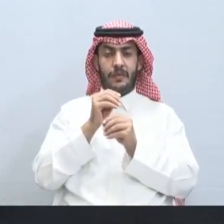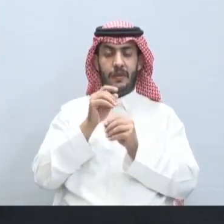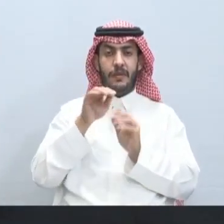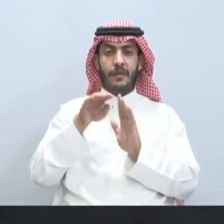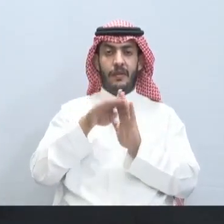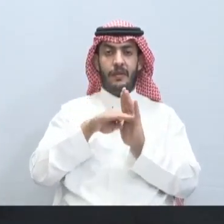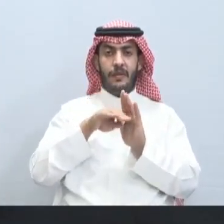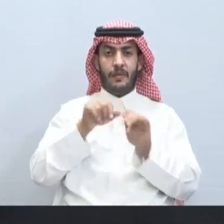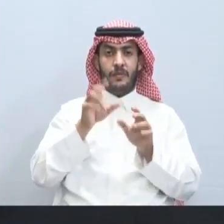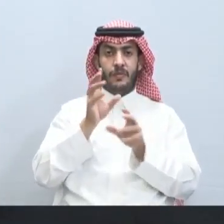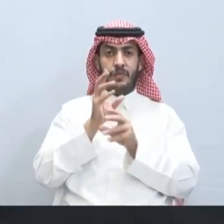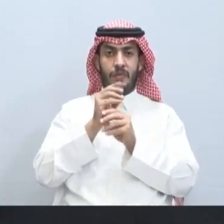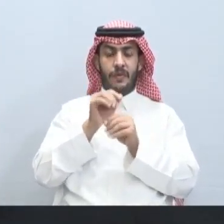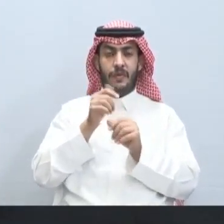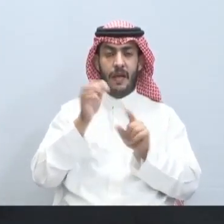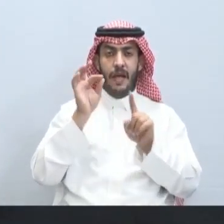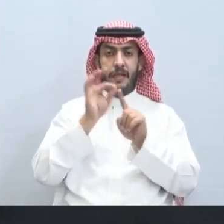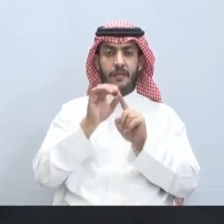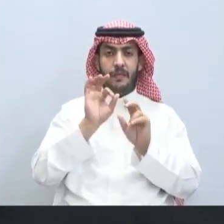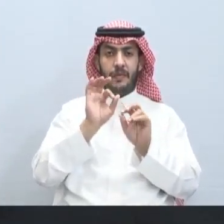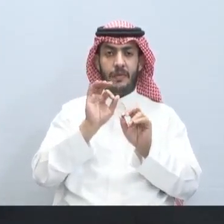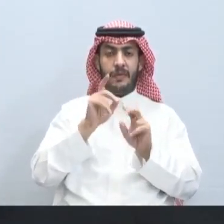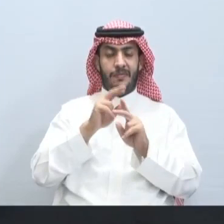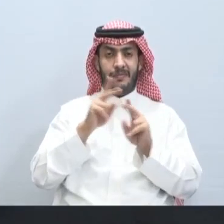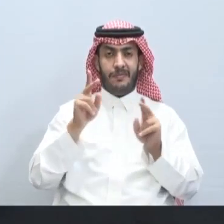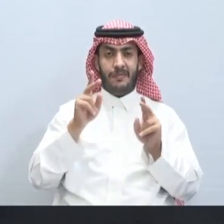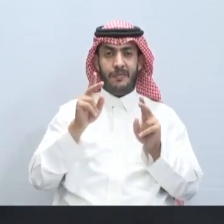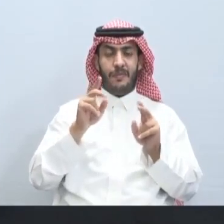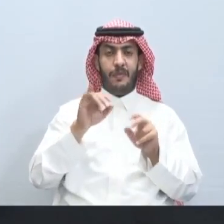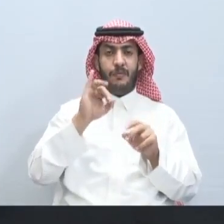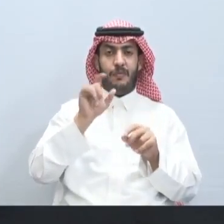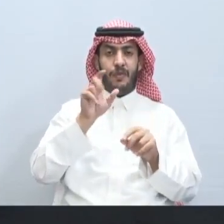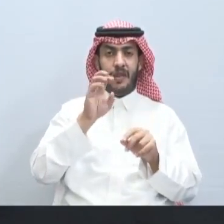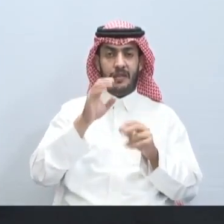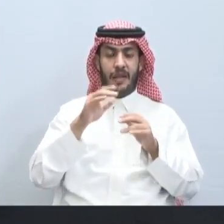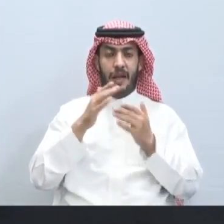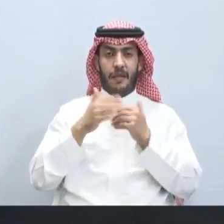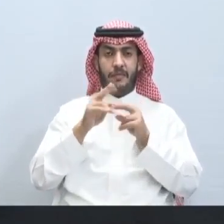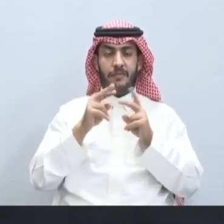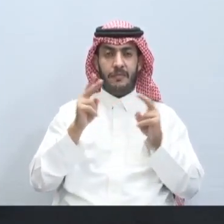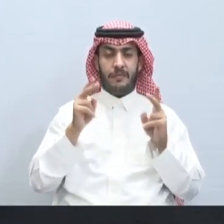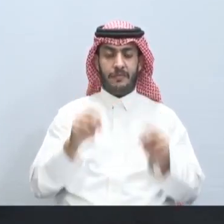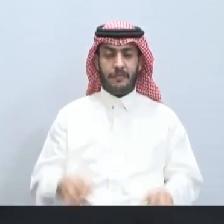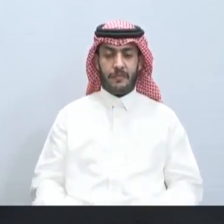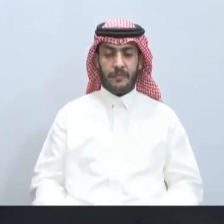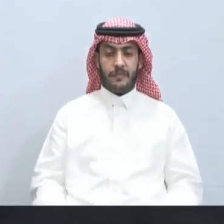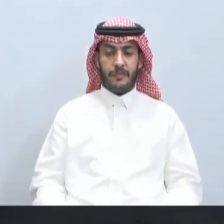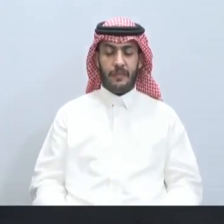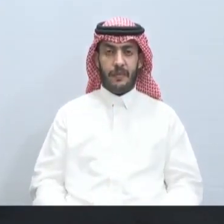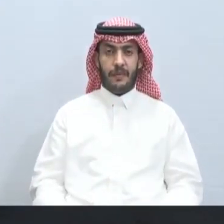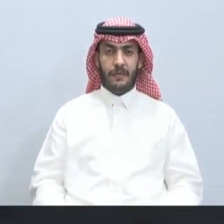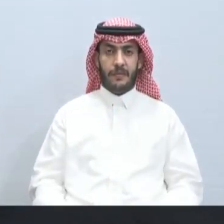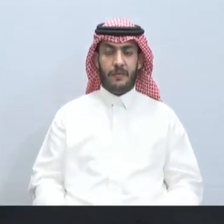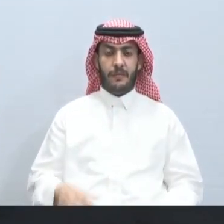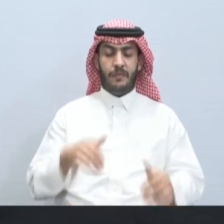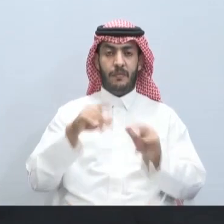احدد السوق الذي يود استهدافه هنالك اسواق متعدده هنالك منتجات كثيره خدمات كثيره وايضا شرائح